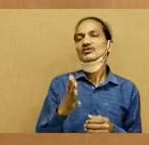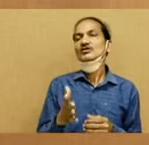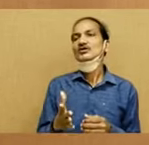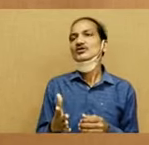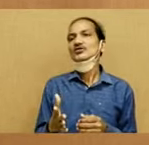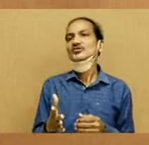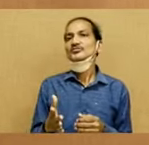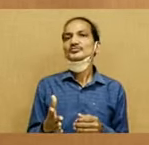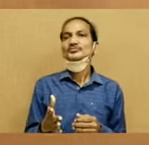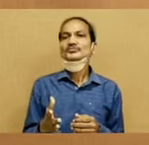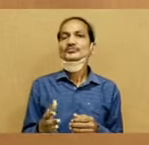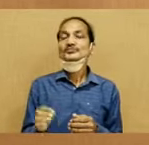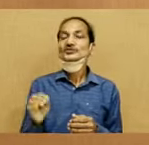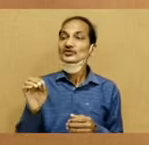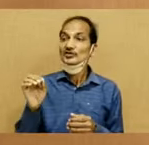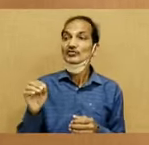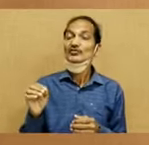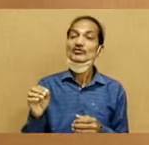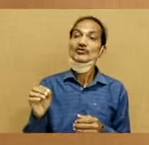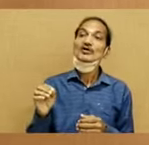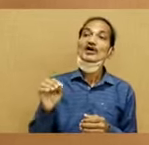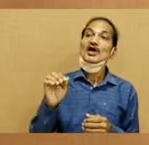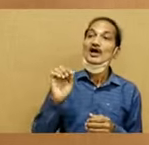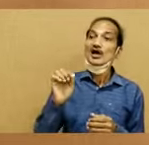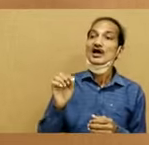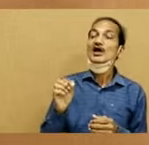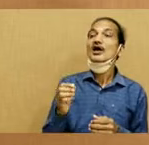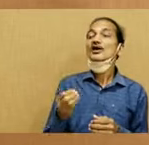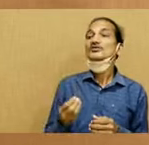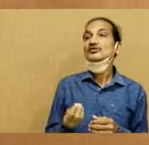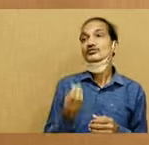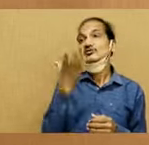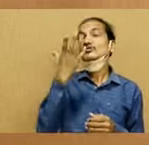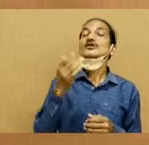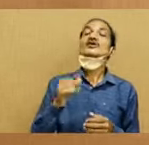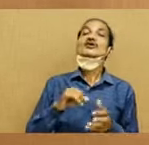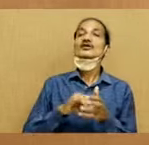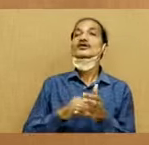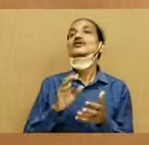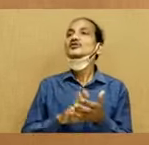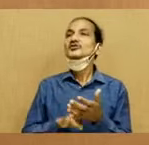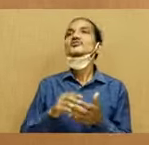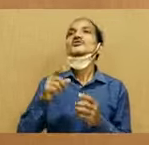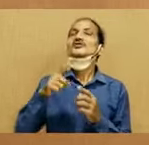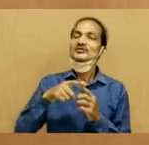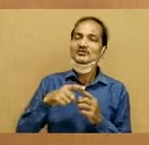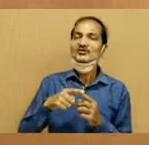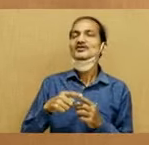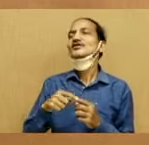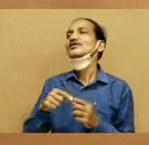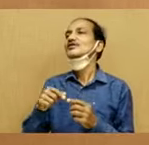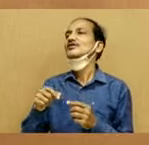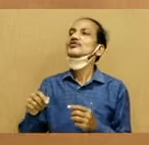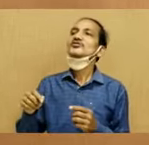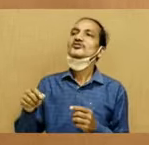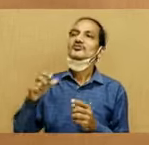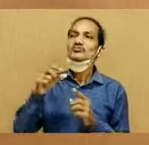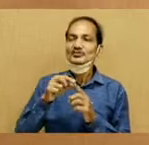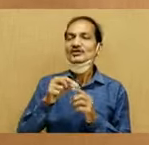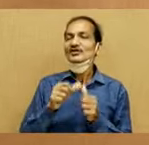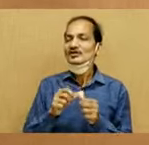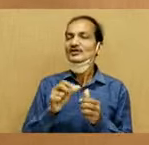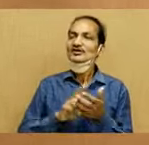ଏବଂ ମୁହଁକୁ ହାତ ଆଣିବେନି। ଆଜି ସକାଳେ ଶ୍ରୀମତୀ ପଣ୍ଡିତଙ୍କଠୁ ମୁଁ ଟିକେ ଗାଳି ଖାଇଛି ଗୋଟେ ଜିନିଷରେ ତେଣୁ ରାଜ୍ୟବାସୀଙ୍କୁ ସେଇଟା